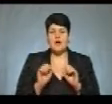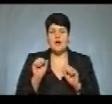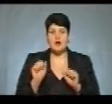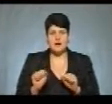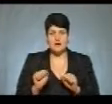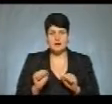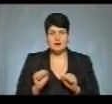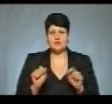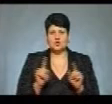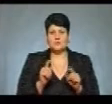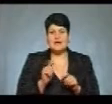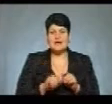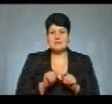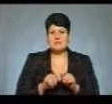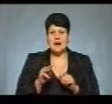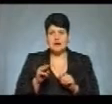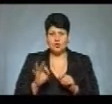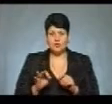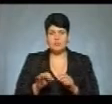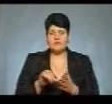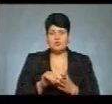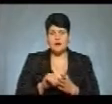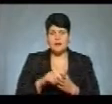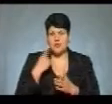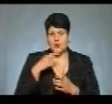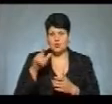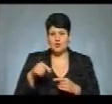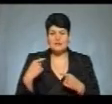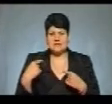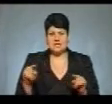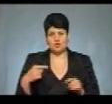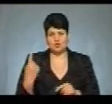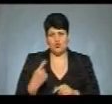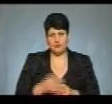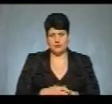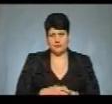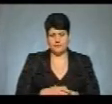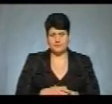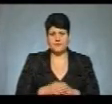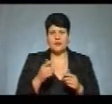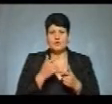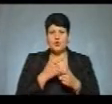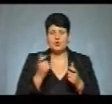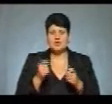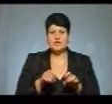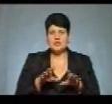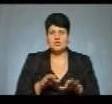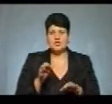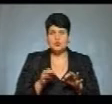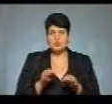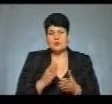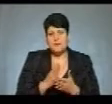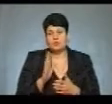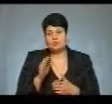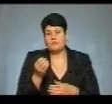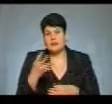безпосередньо, щоб експертом виступала особа з іншої області. На оголошення рішення суду, яке мало відбутися о